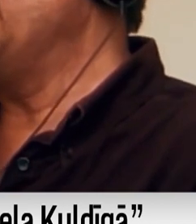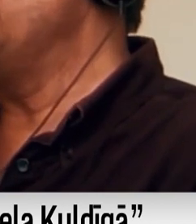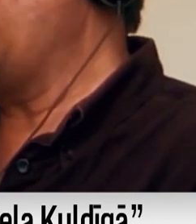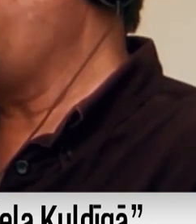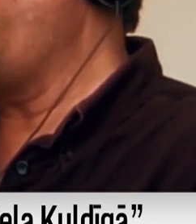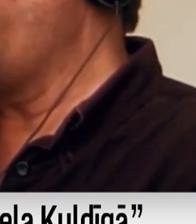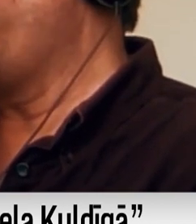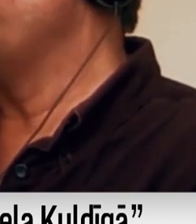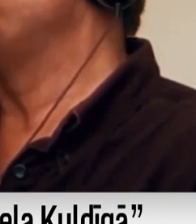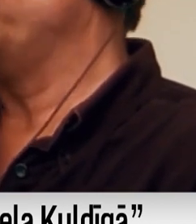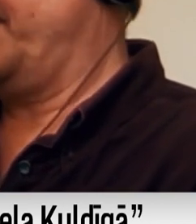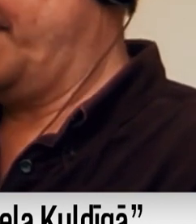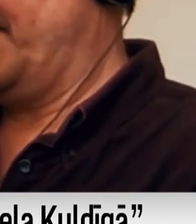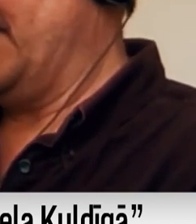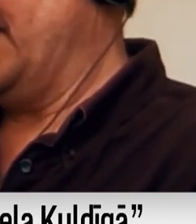vējā.